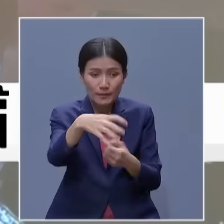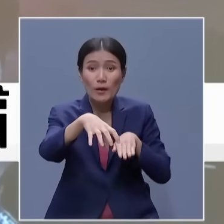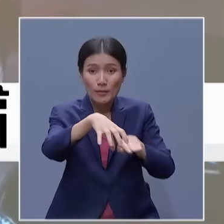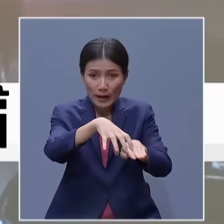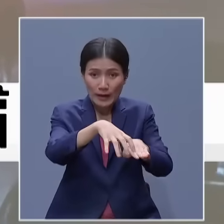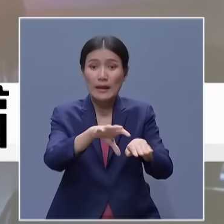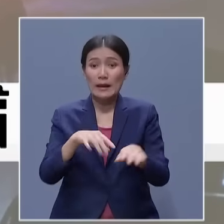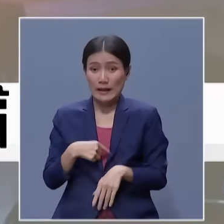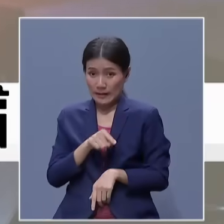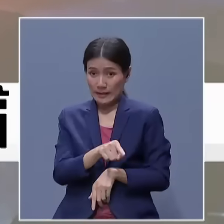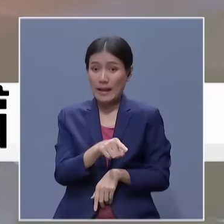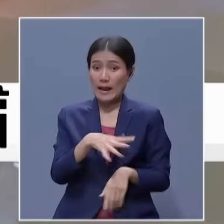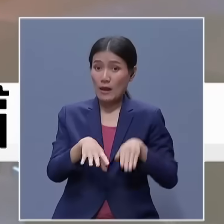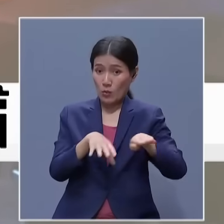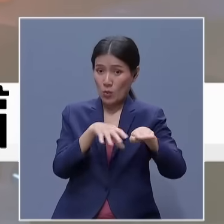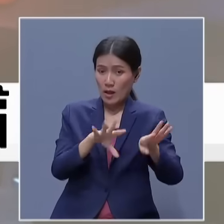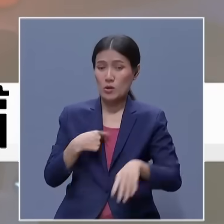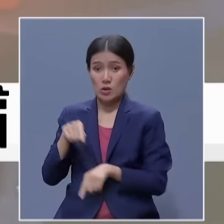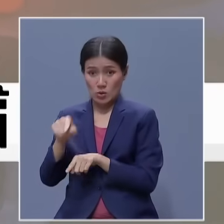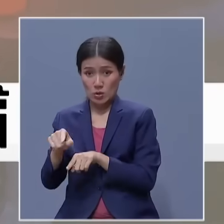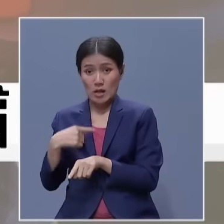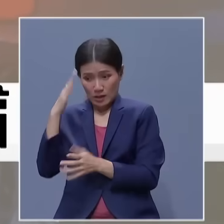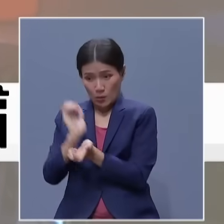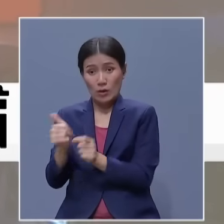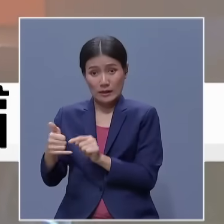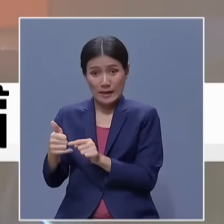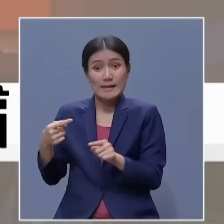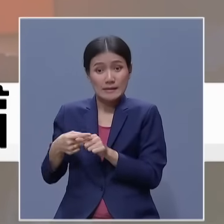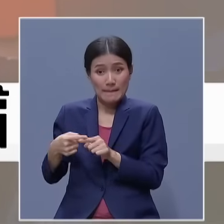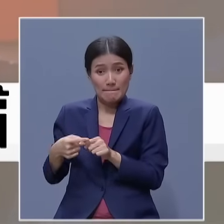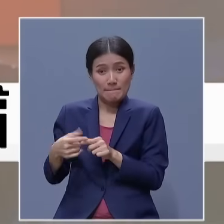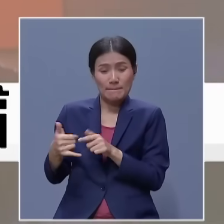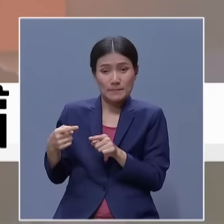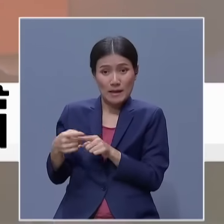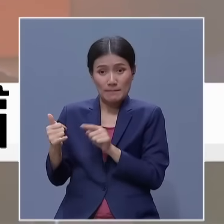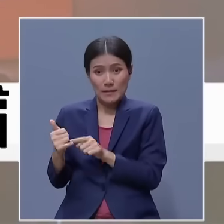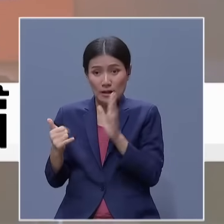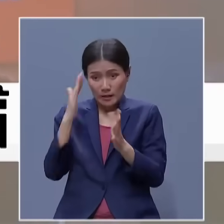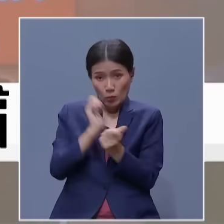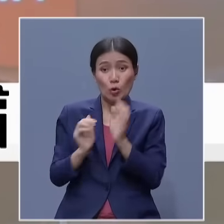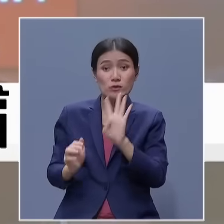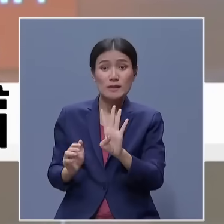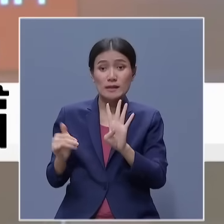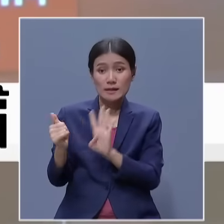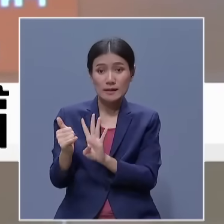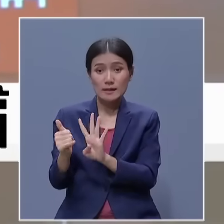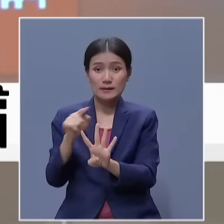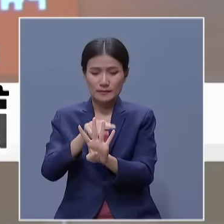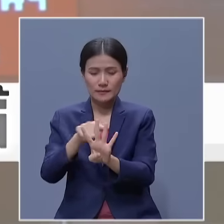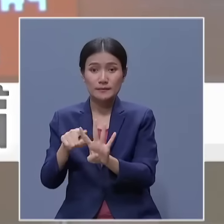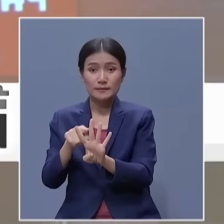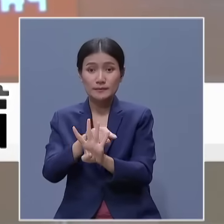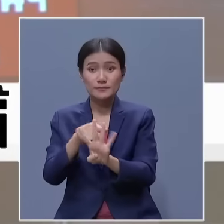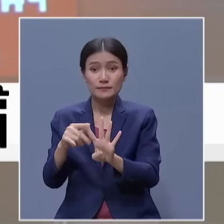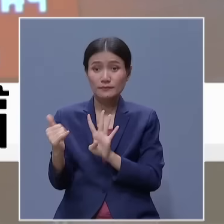หนึ่งคนที่ได้รับบาดเจ็บจากเหตุการณ์นี้นะครับแล้วก็มีตำรวจอีก4นายก็คือดาบตำรวจสราวุธพันตำรวจตรีนรงค์ร้อยตำรวจโ